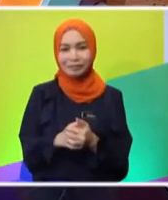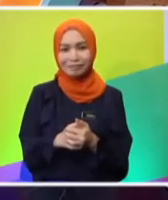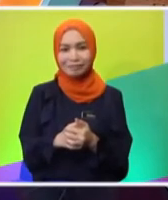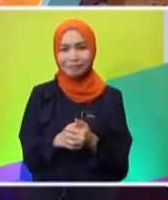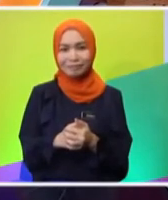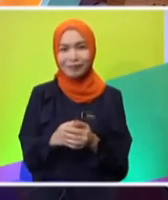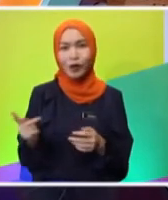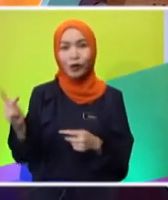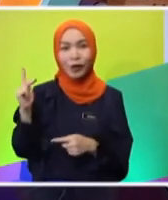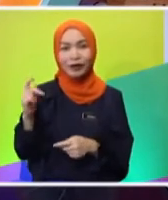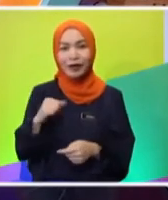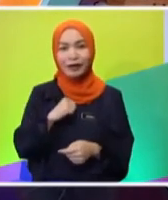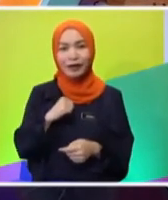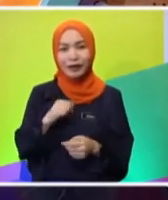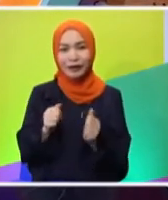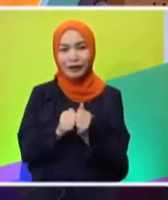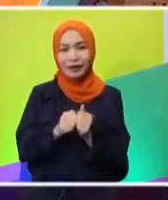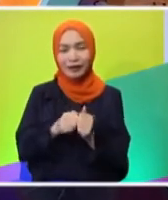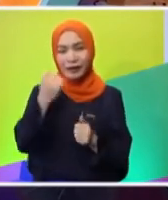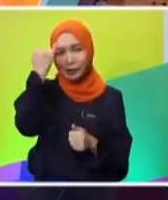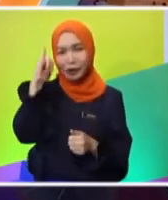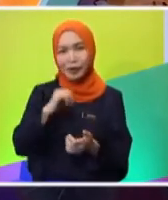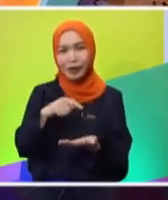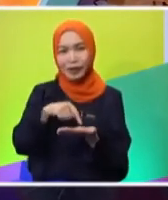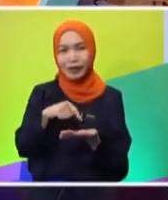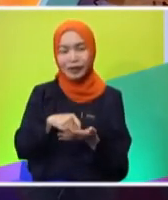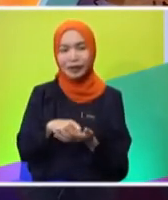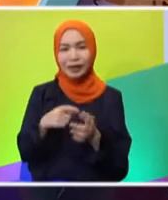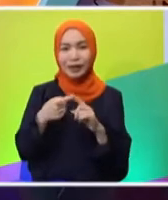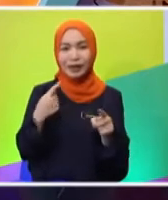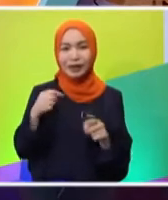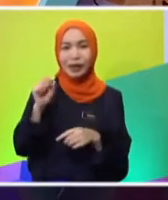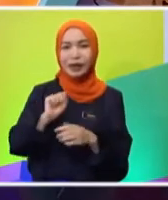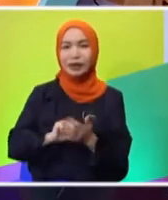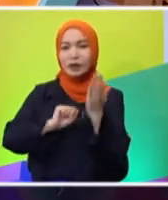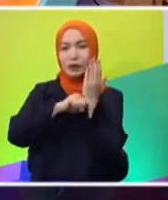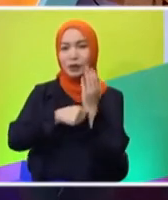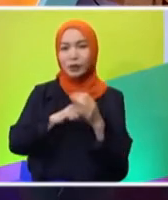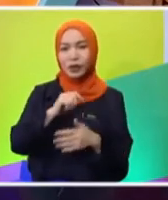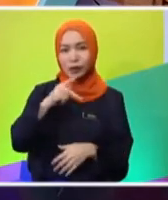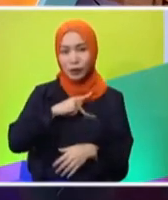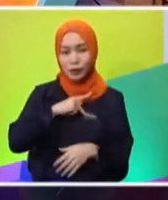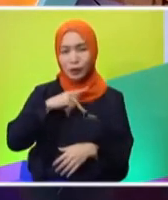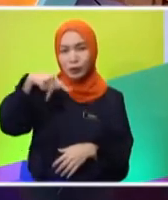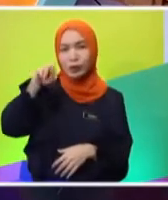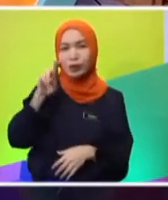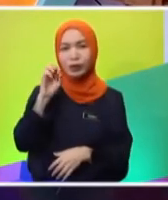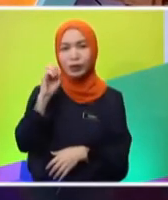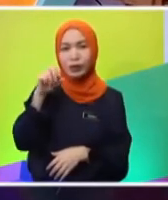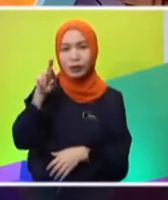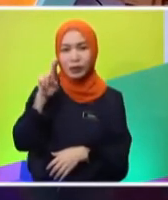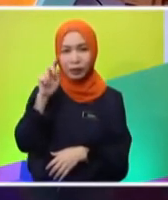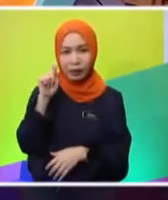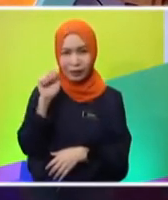latihan pengukuhan Ibu didapat dimana sih Oke dia sumber Quran di hotel aja 5cm Baiklah terima kasih